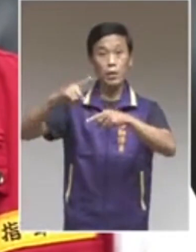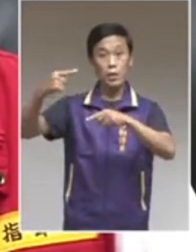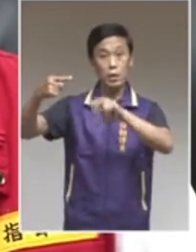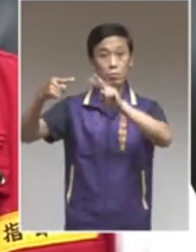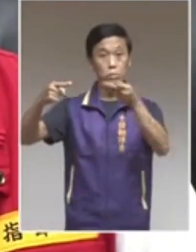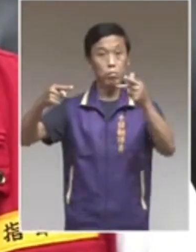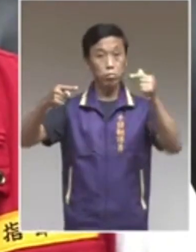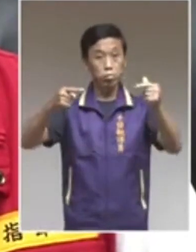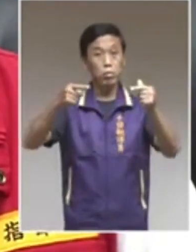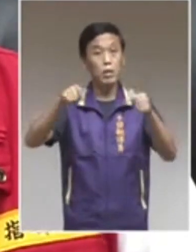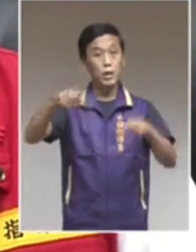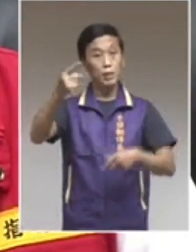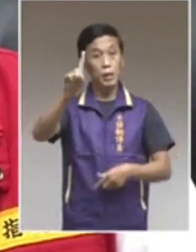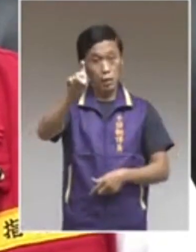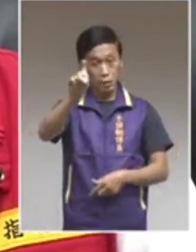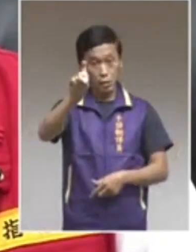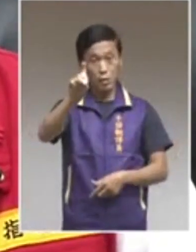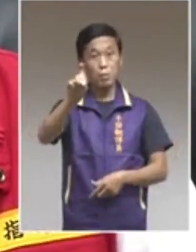有110例，